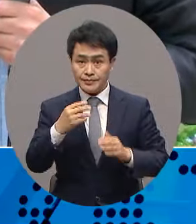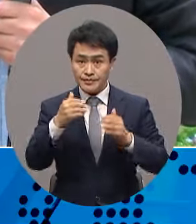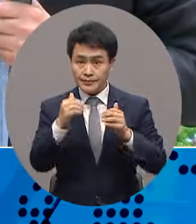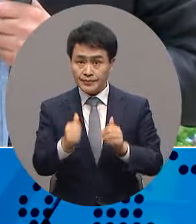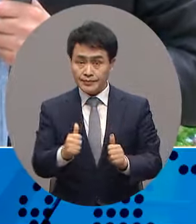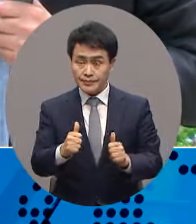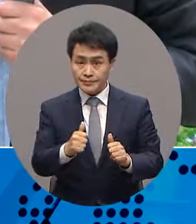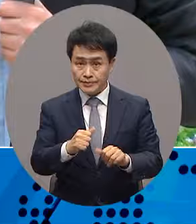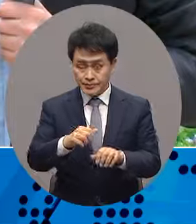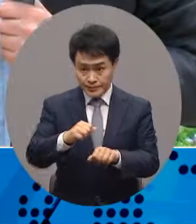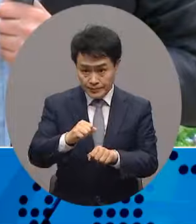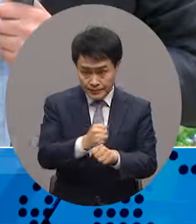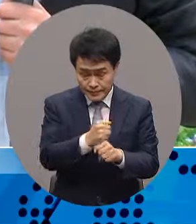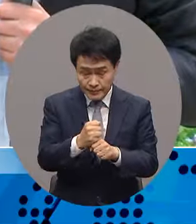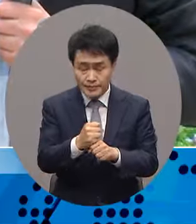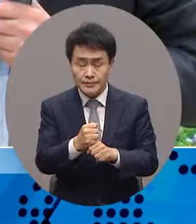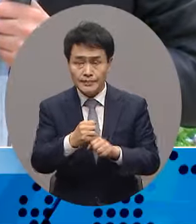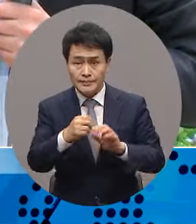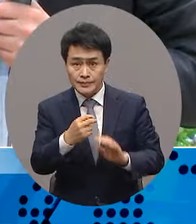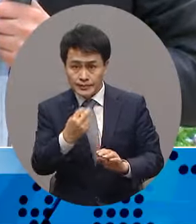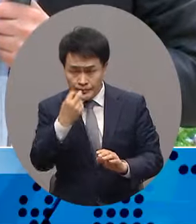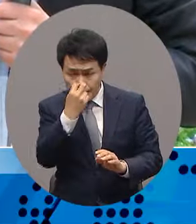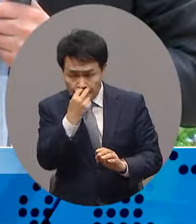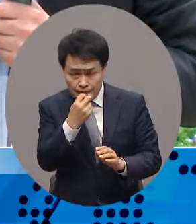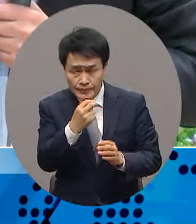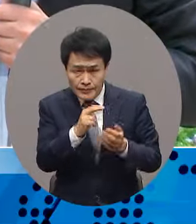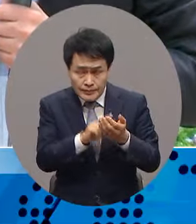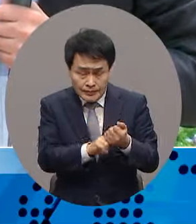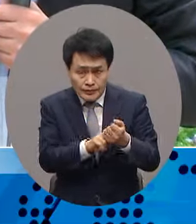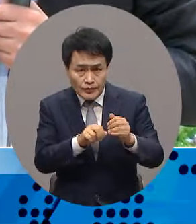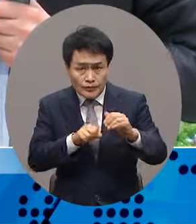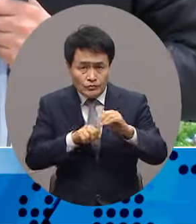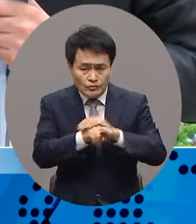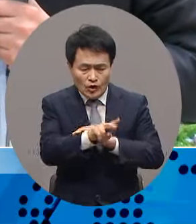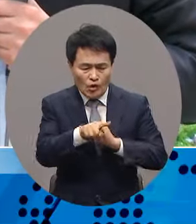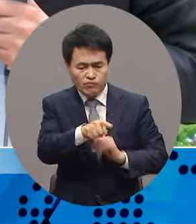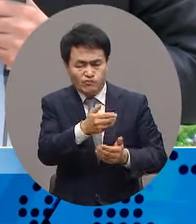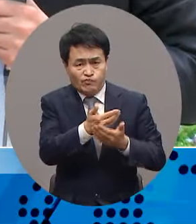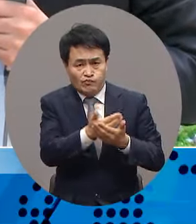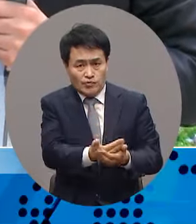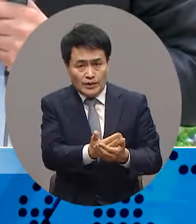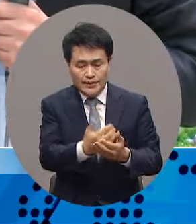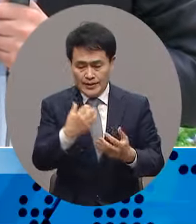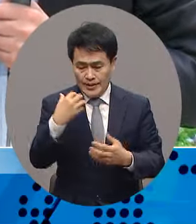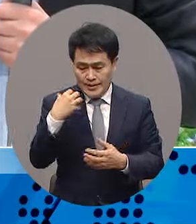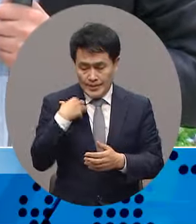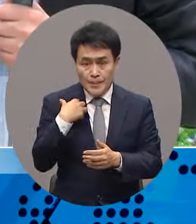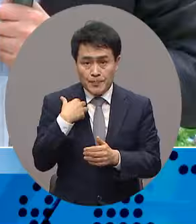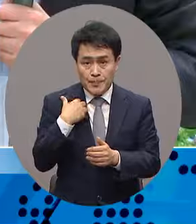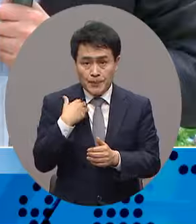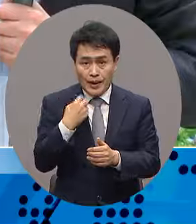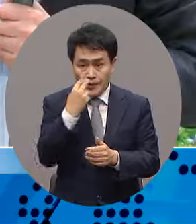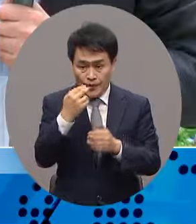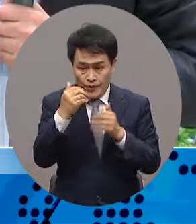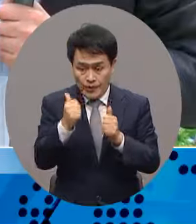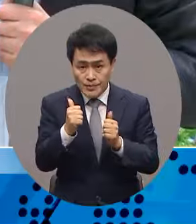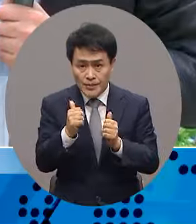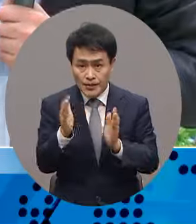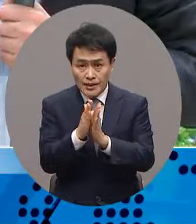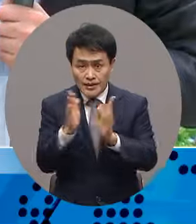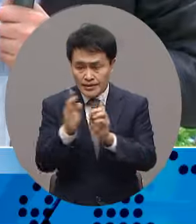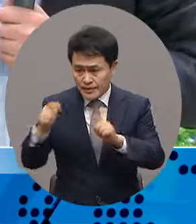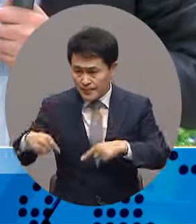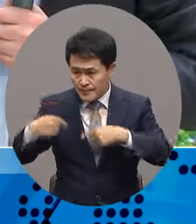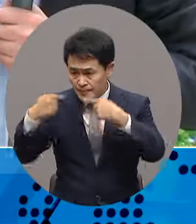역시 조직적으로 증거를 인멸하고 도피하는 등 사안이 중대하다 담당 검사가 실질 심사에 직접 출석해 구속의